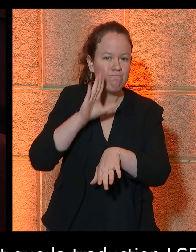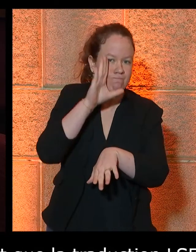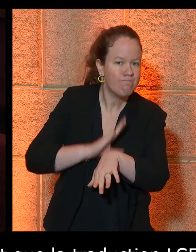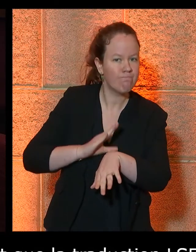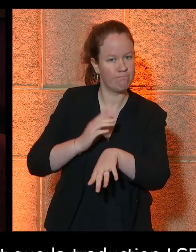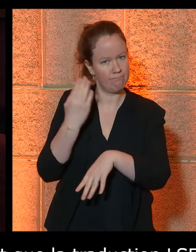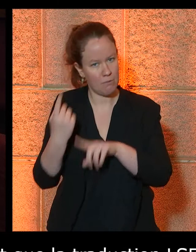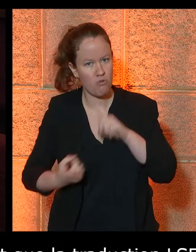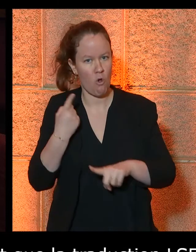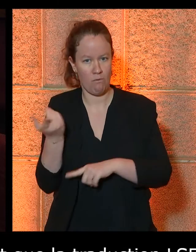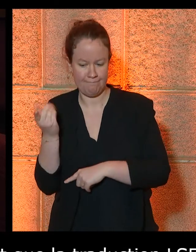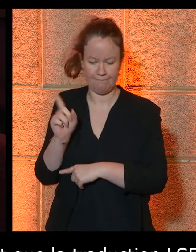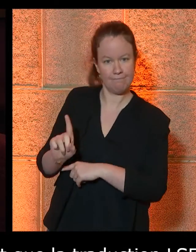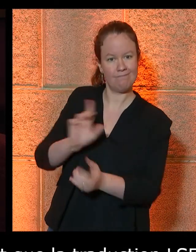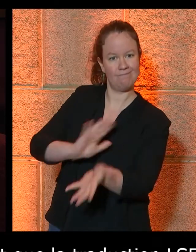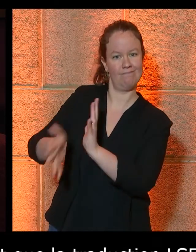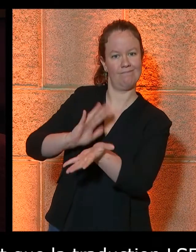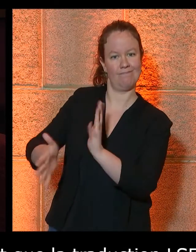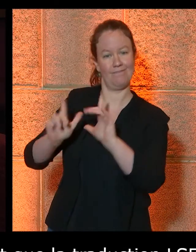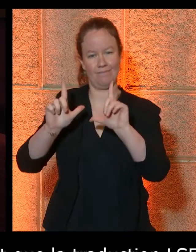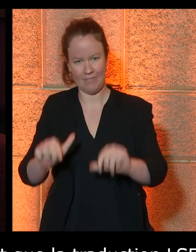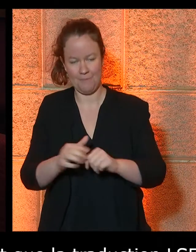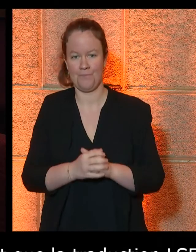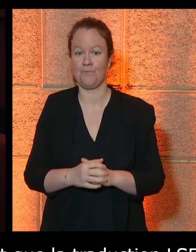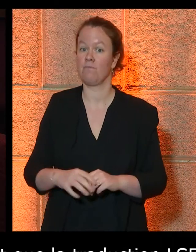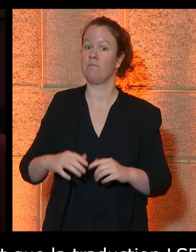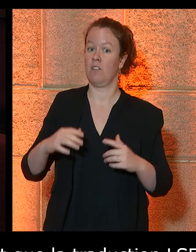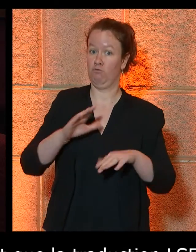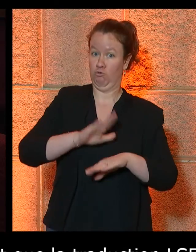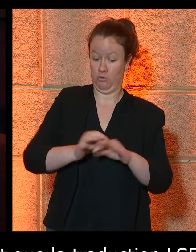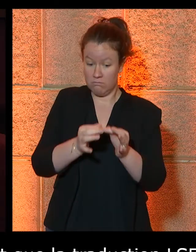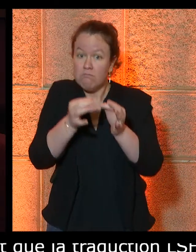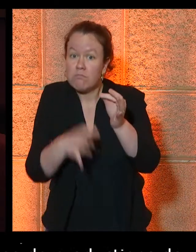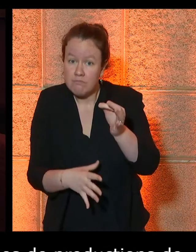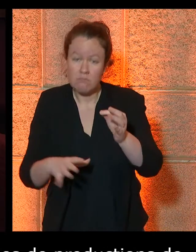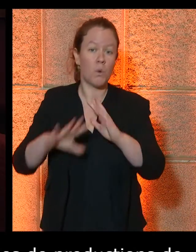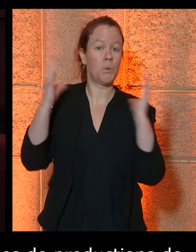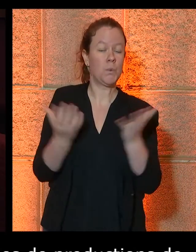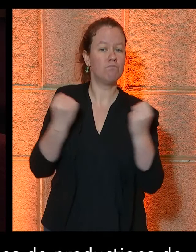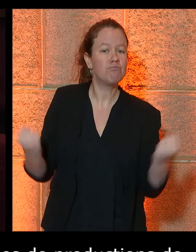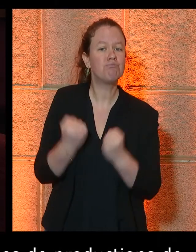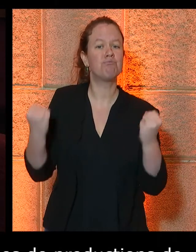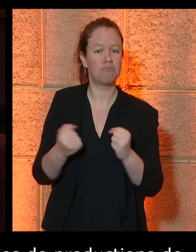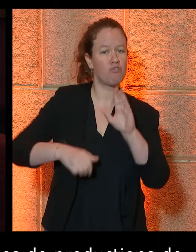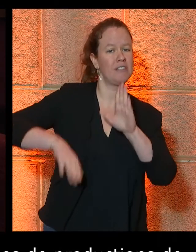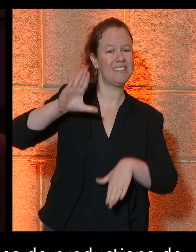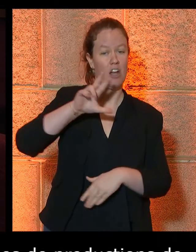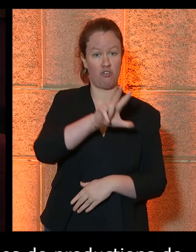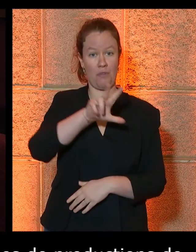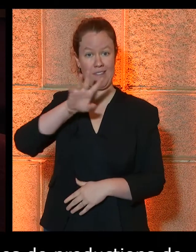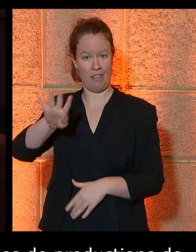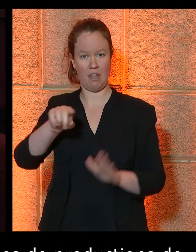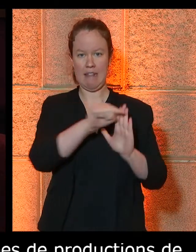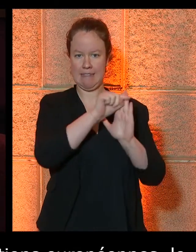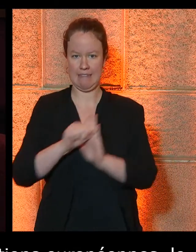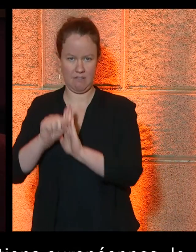LSF. Et sur 34 listes qui concouraient pour ce scrutin, c'est intéressant de noter